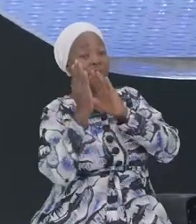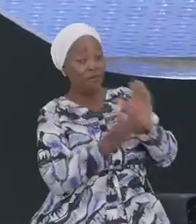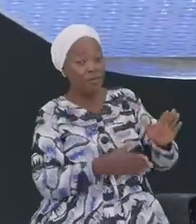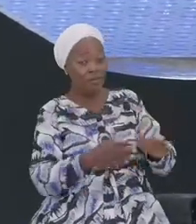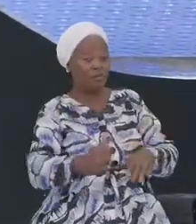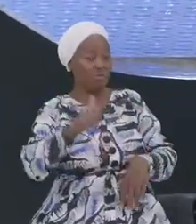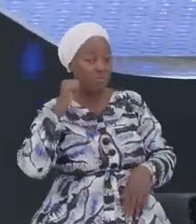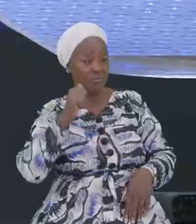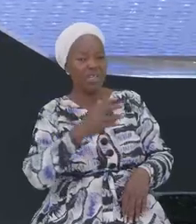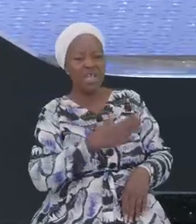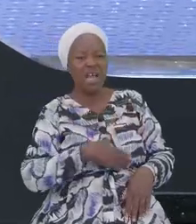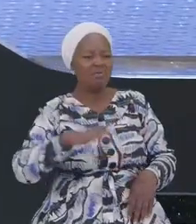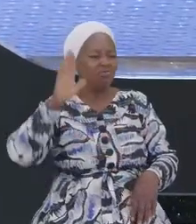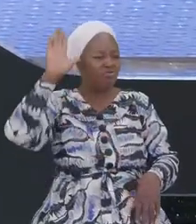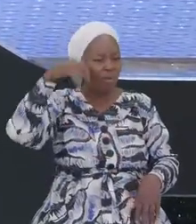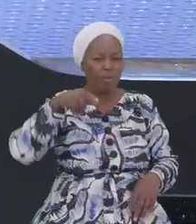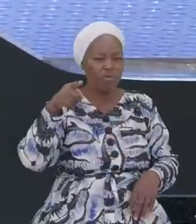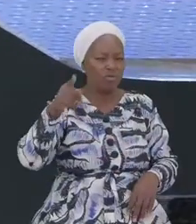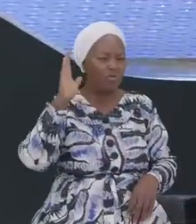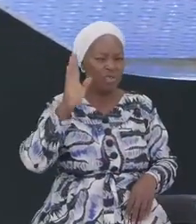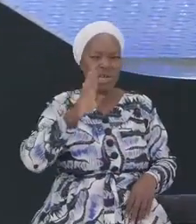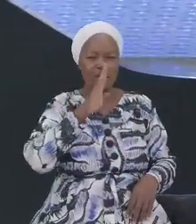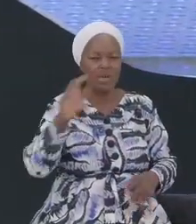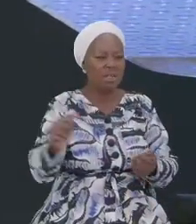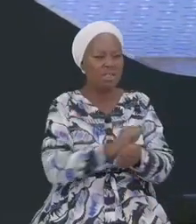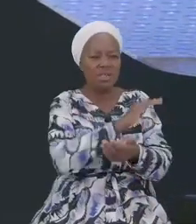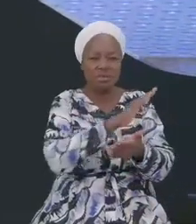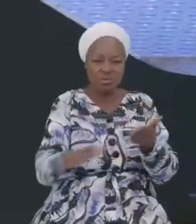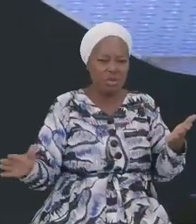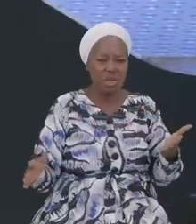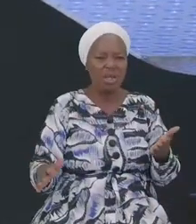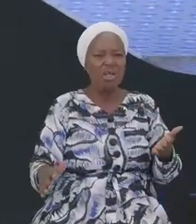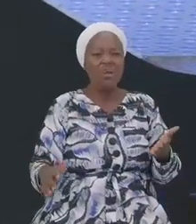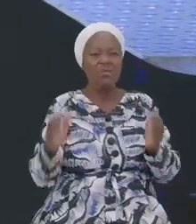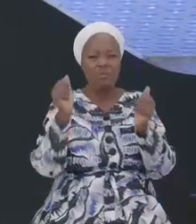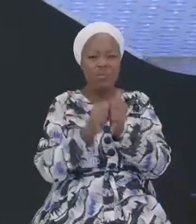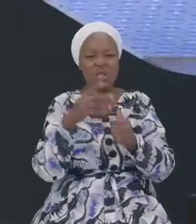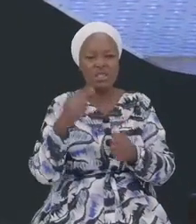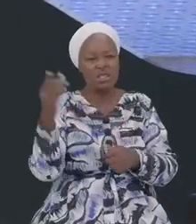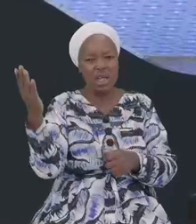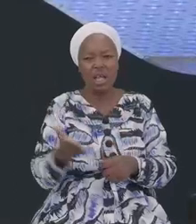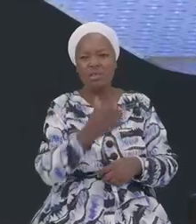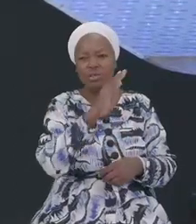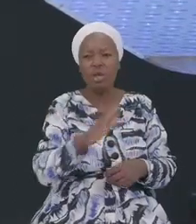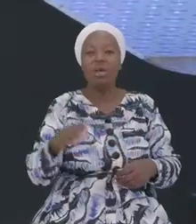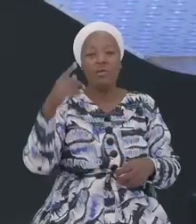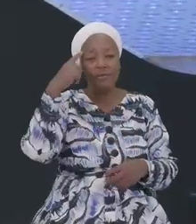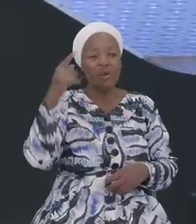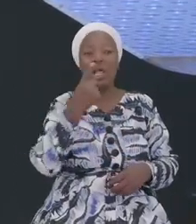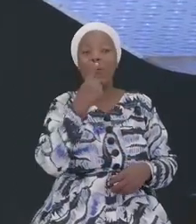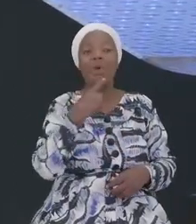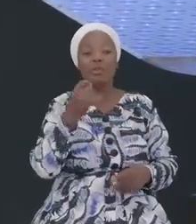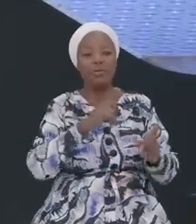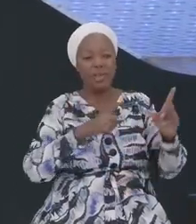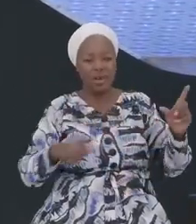vous résistez et si vous êtes rebelle, vous serez dévoré par le glaive, car la bouche